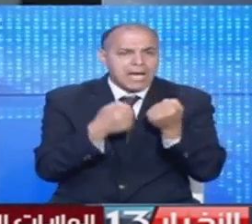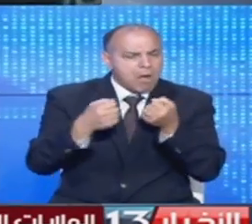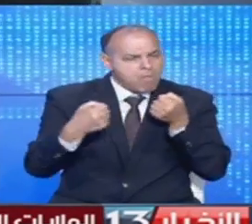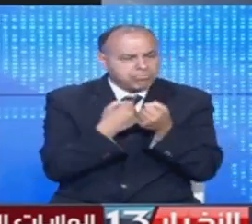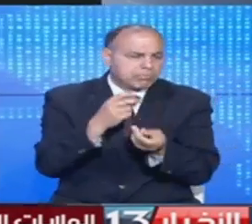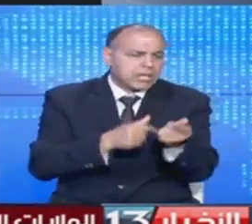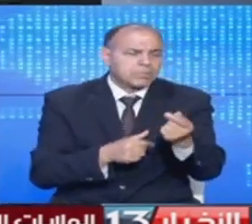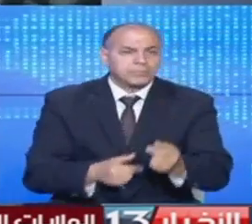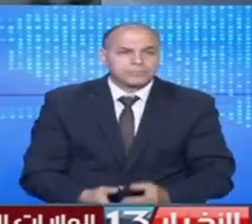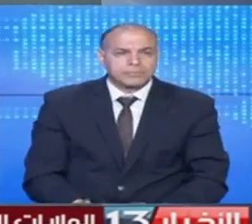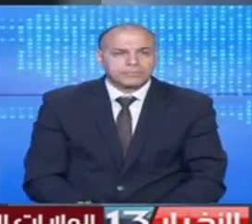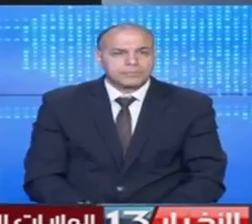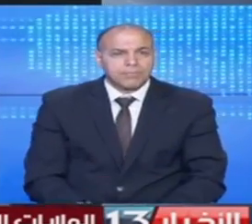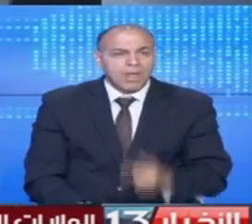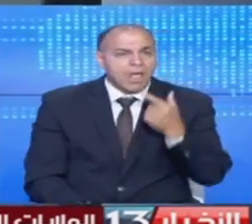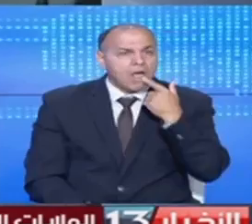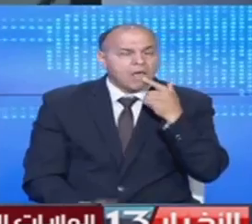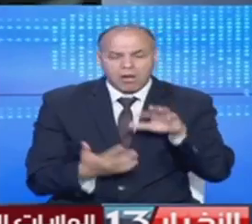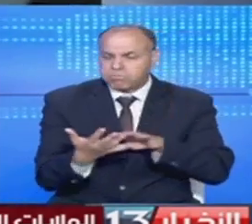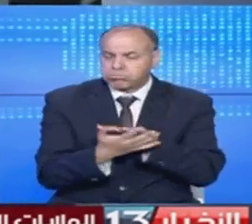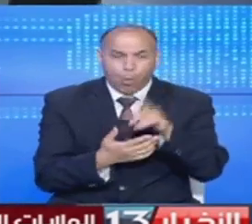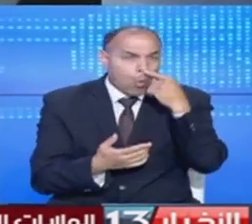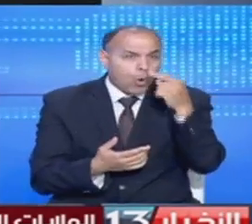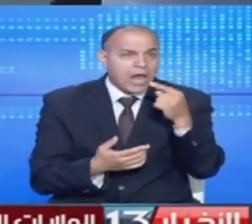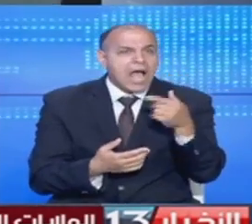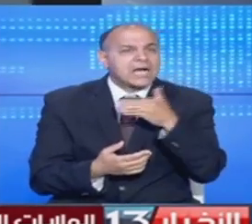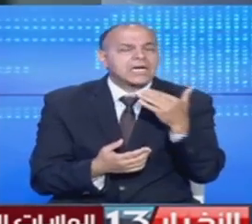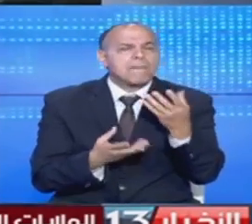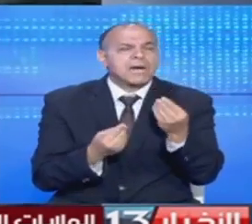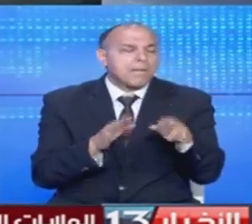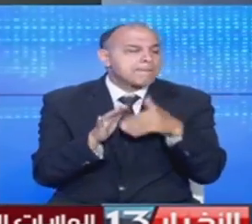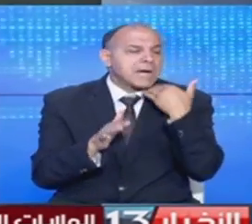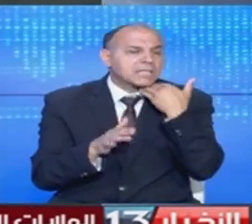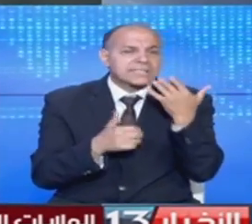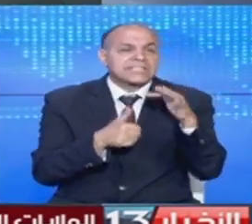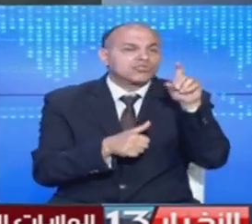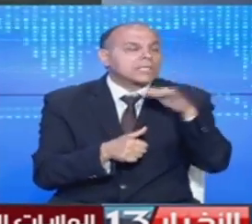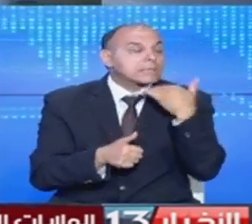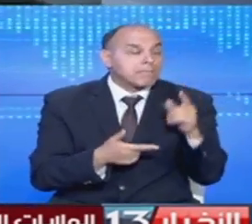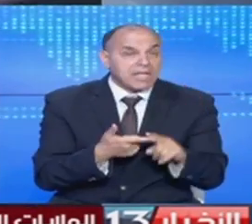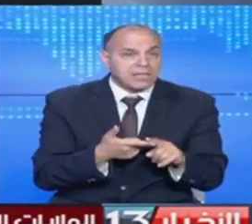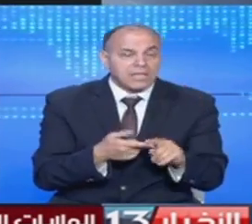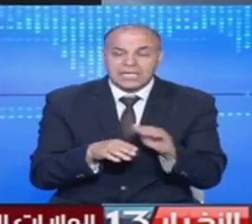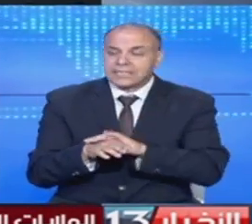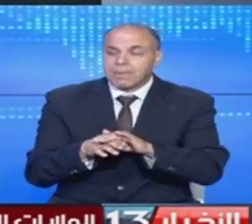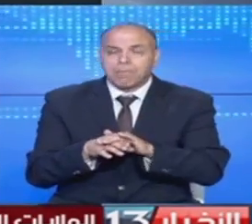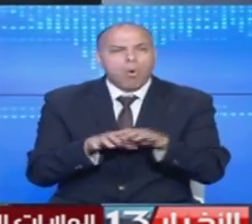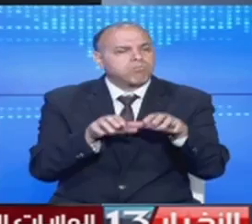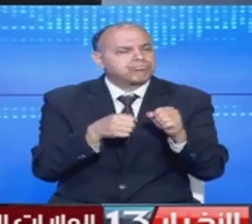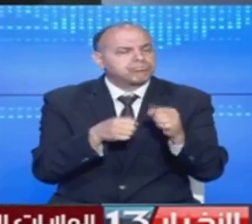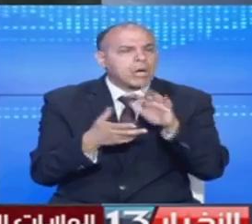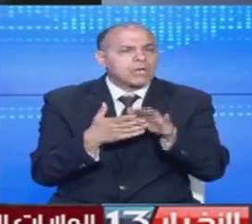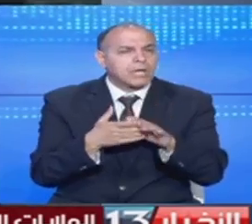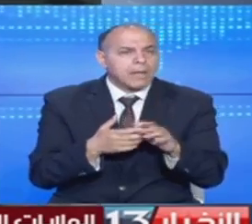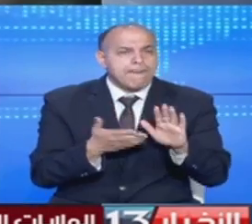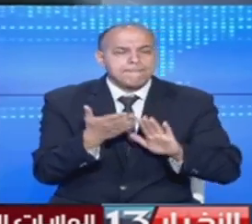سيارة. ووسط هذه الأحداث المتصاعدة التي أسفرت عن مقتل أكثر من 60 شخصا وتسببت في أضرار تقدر